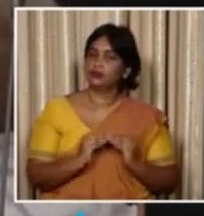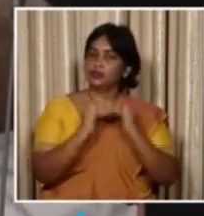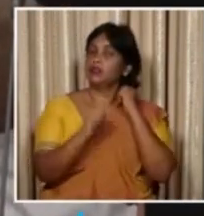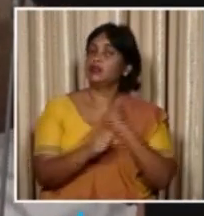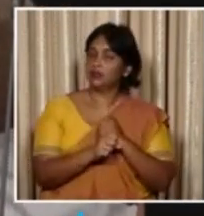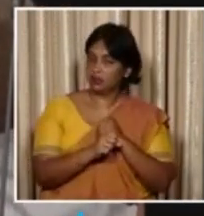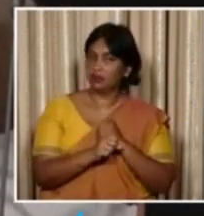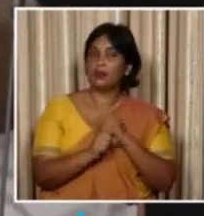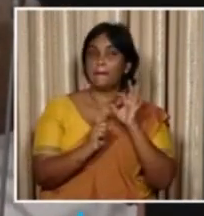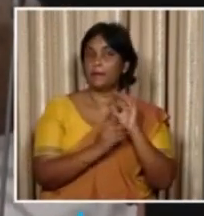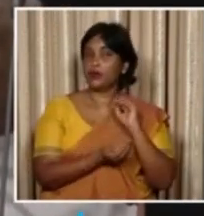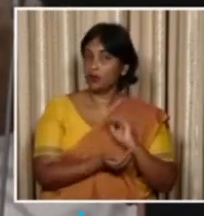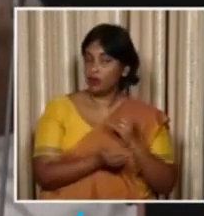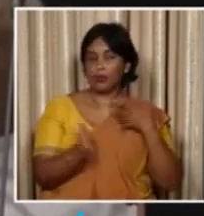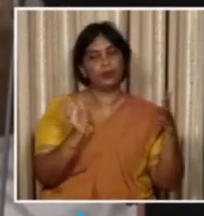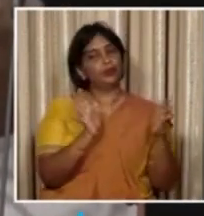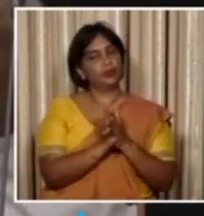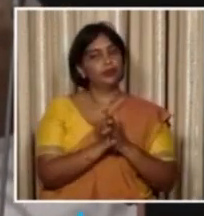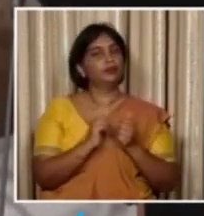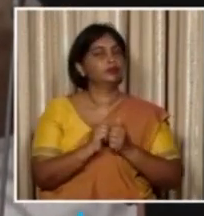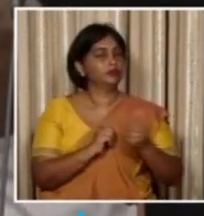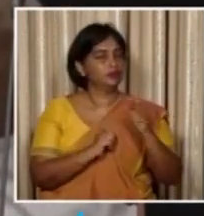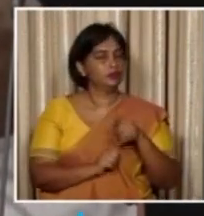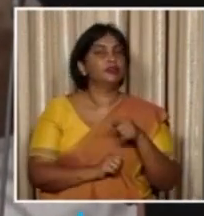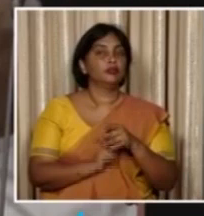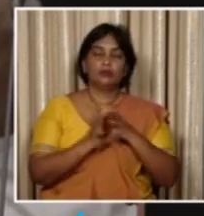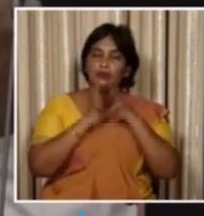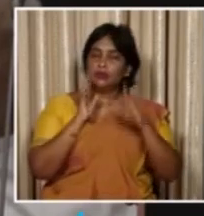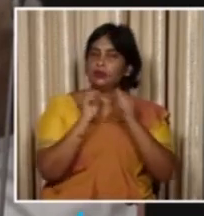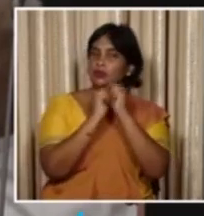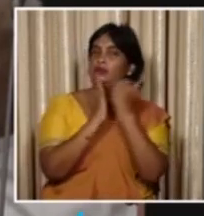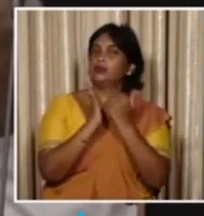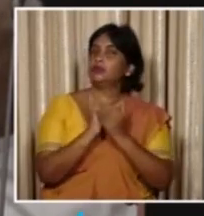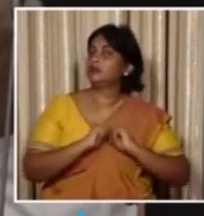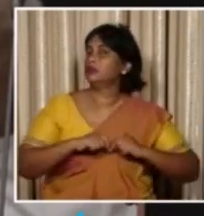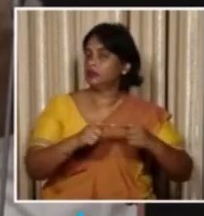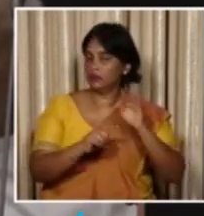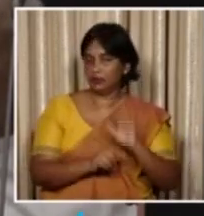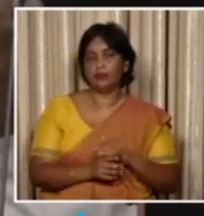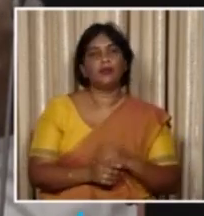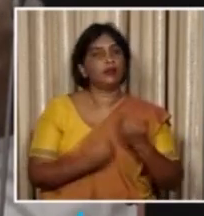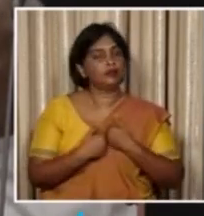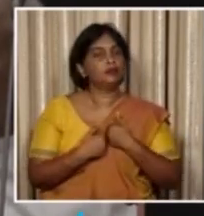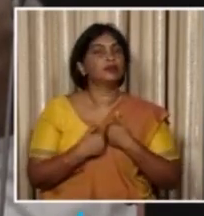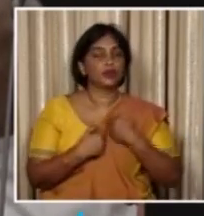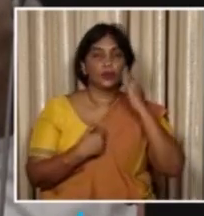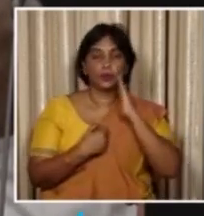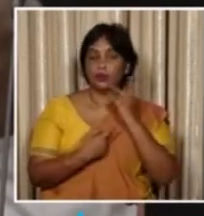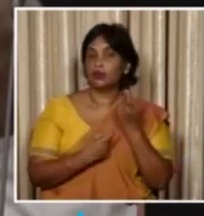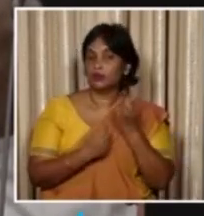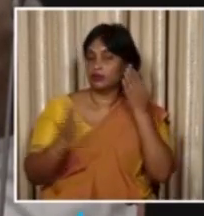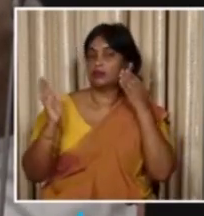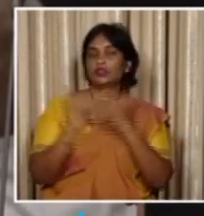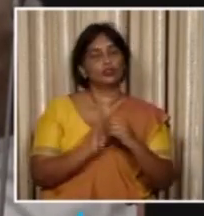රජය පුද්ගලිකාංශයේද මැදිහත්ව ක්‍රියා කරගෙන පුළුල් වැඩසටහනක් ක්‍රියාත්මක කරනවා. අපගේ විදේශ ආයෝජන